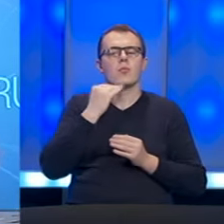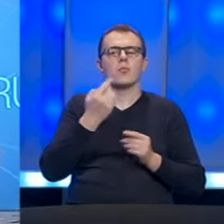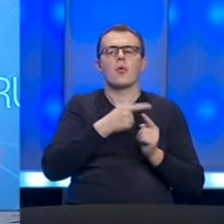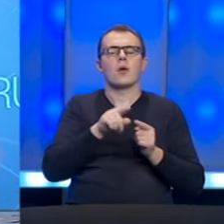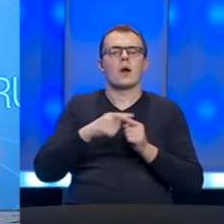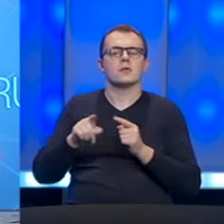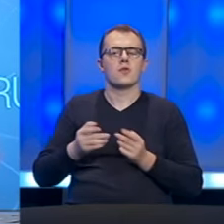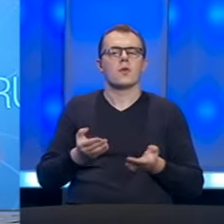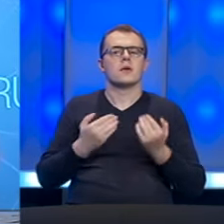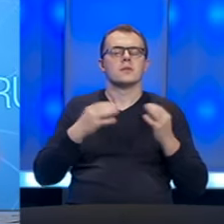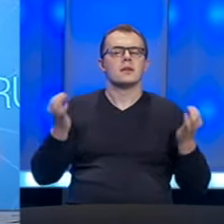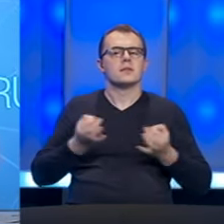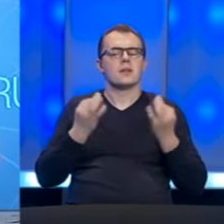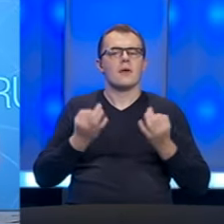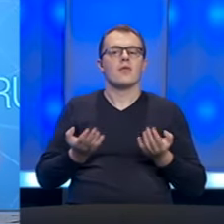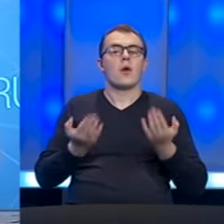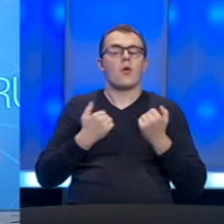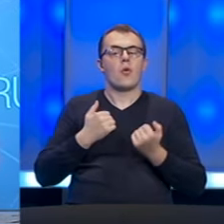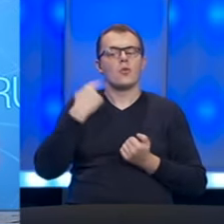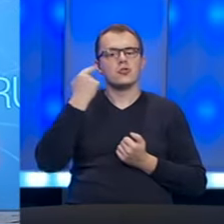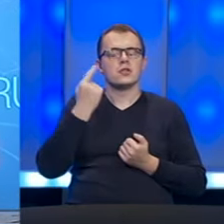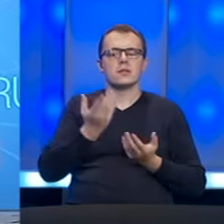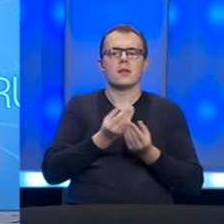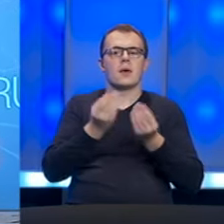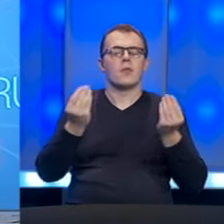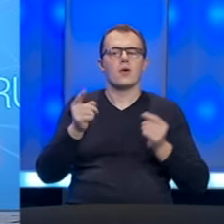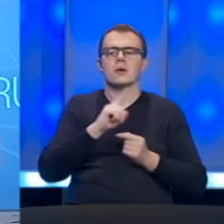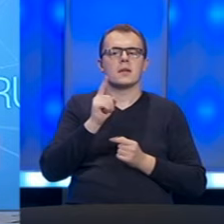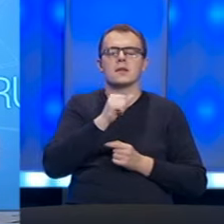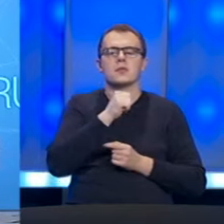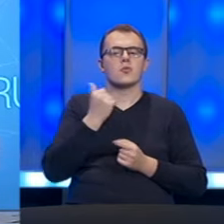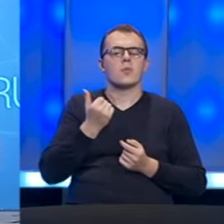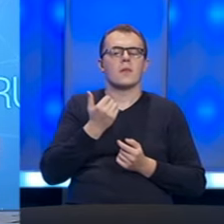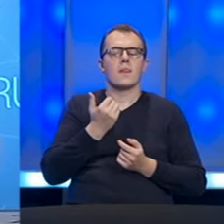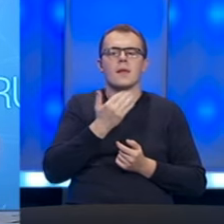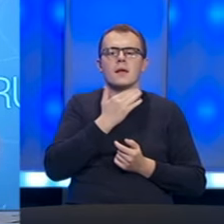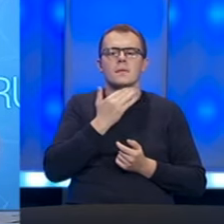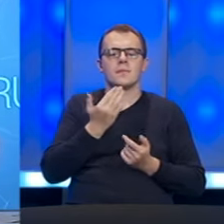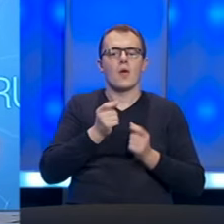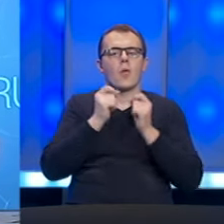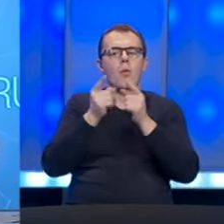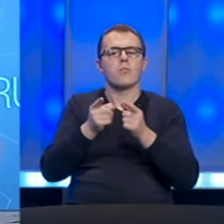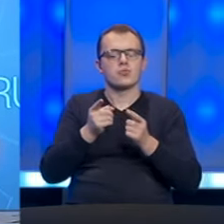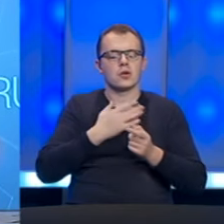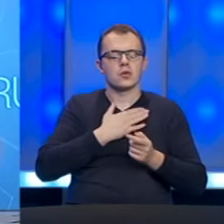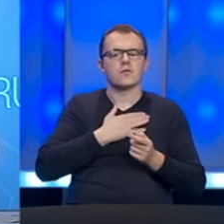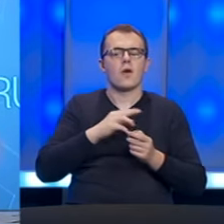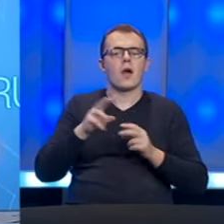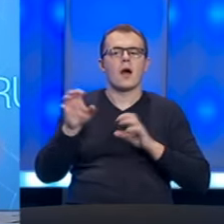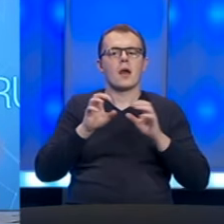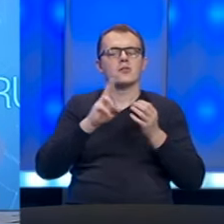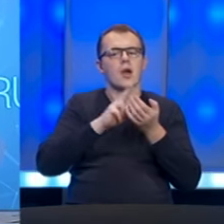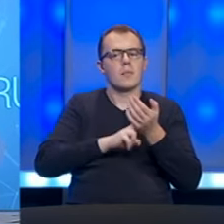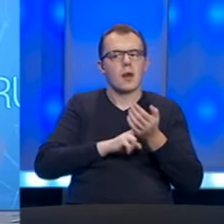razloga za slavlje. No čini se da mnogi nisu ni upućeni u svoja radnička prava. Tim povodom